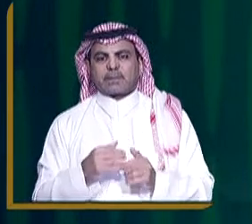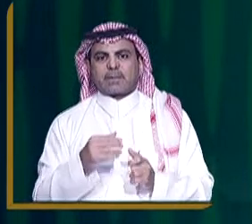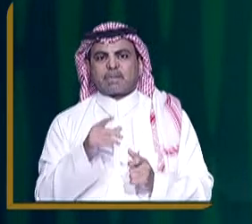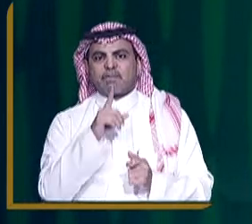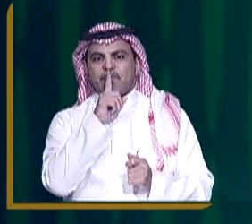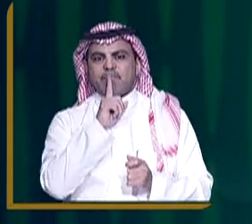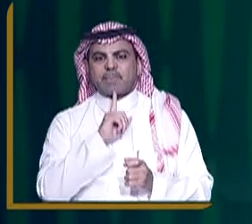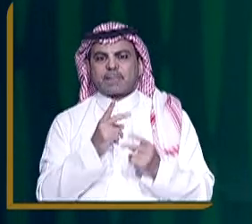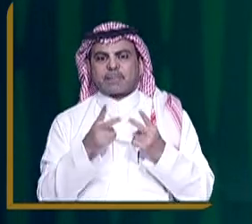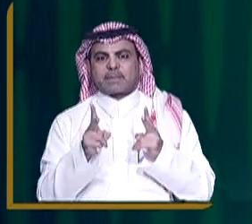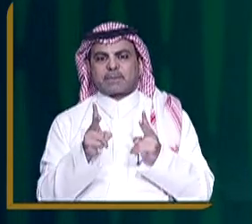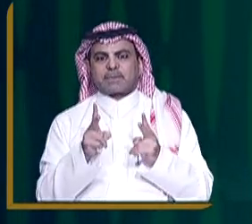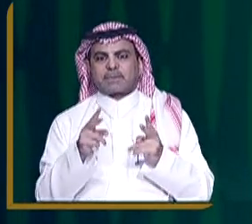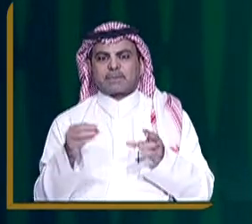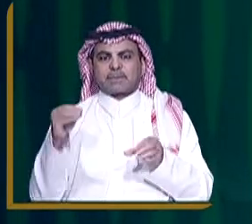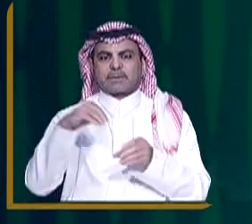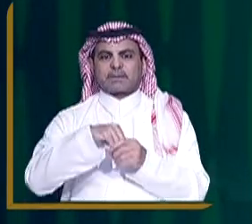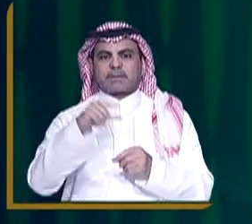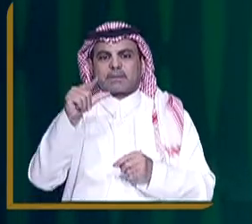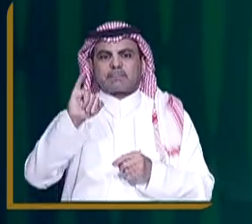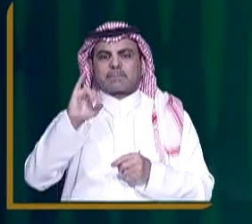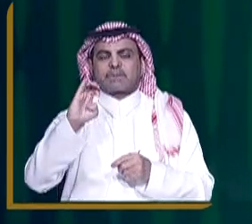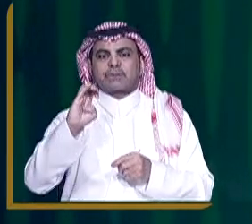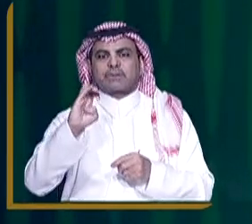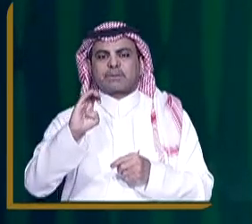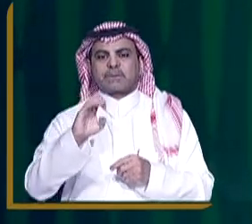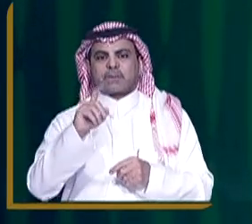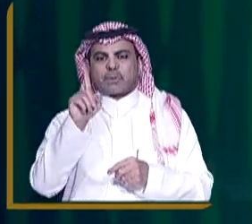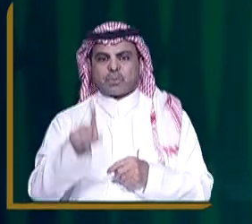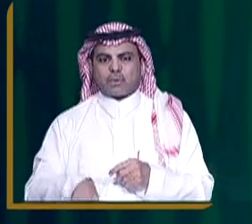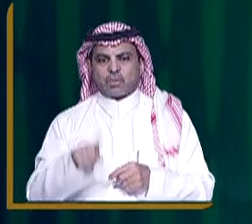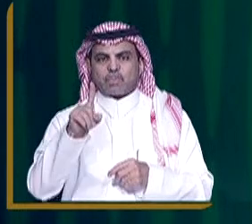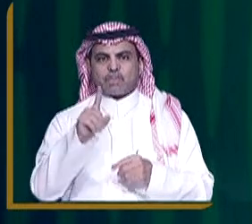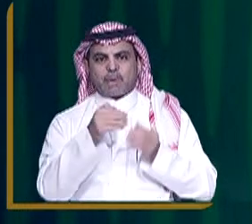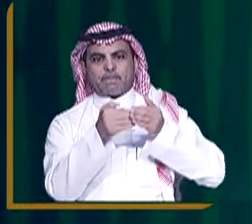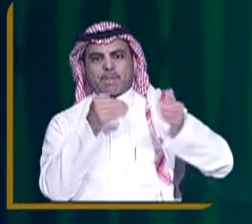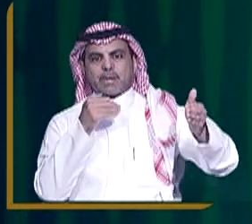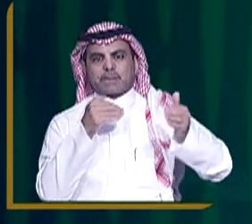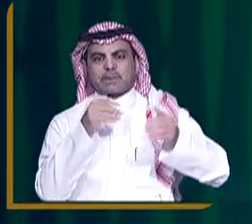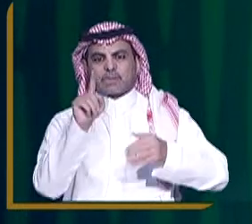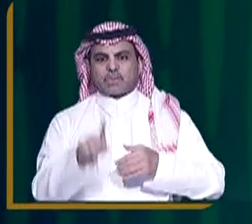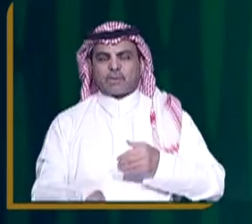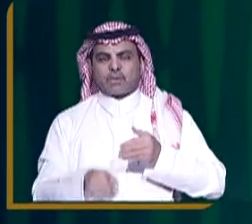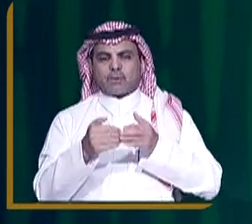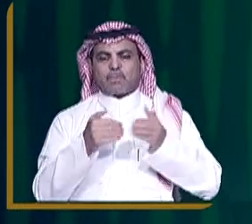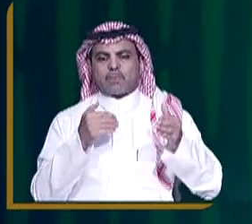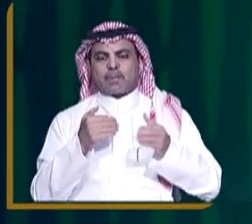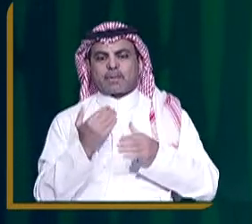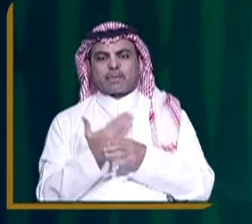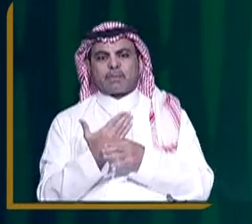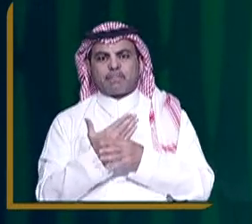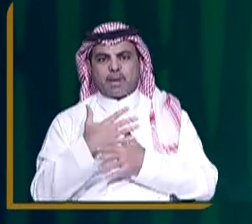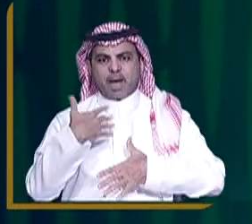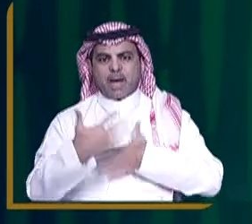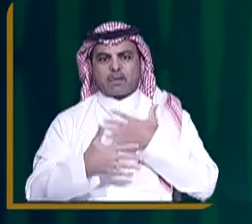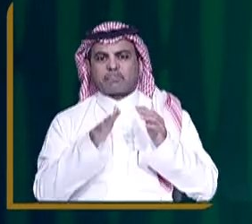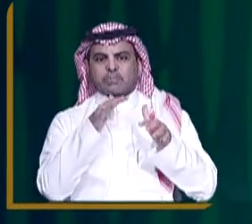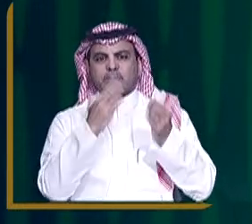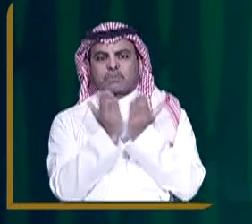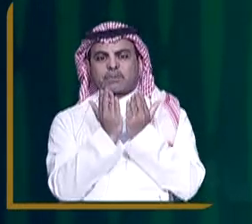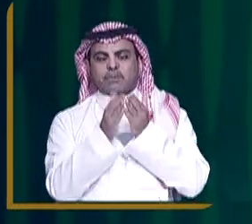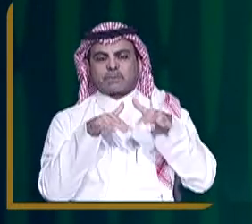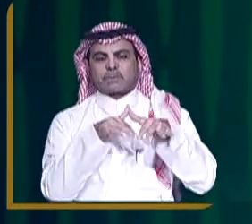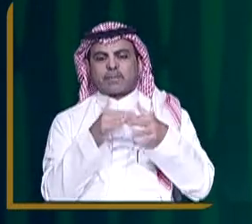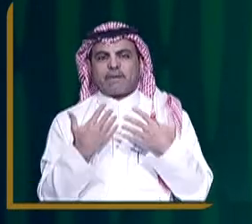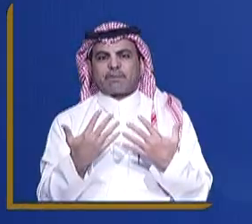تطبيق التعليم المدمج اللي يكون يوم حضوري ويوم عن بعد لمحاولة التخفيف من الكثافة الطلابية في